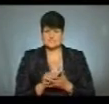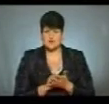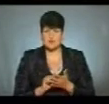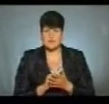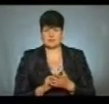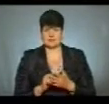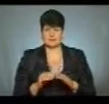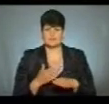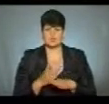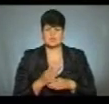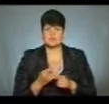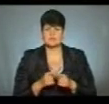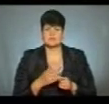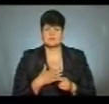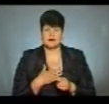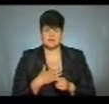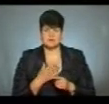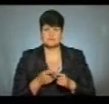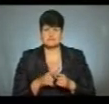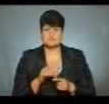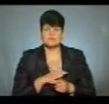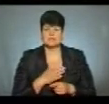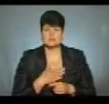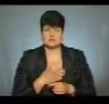Це є наша дорога. Це називається експлуатація автомобільних доріг.